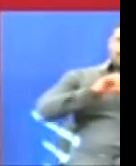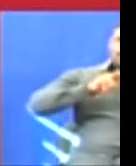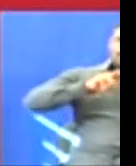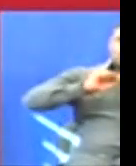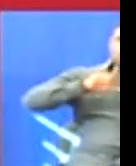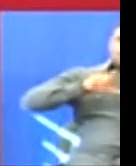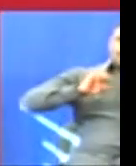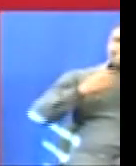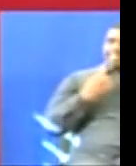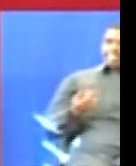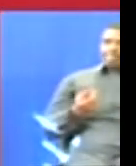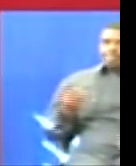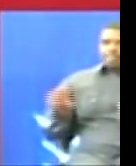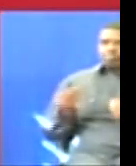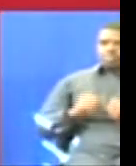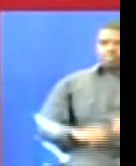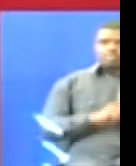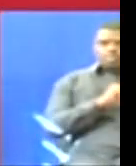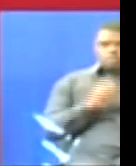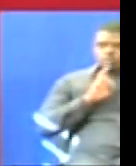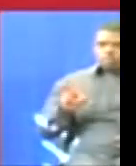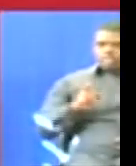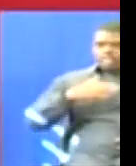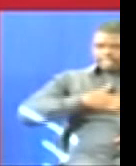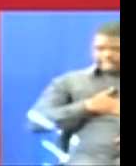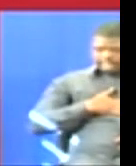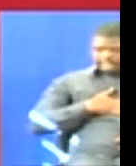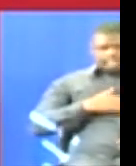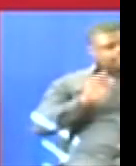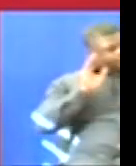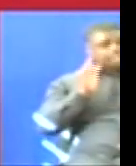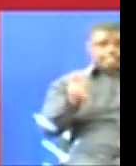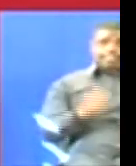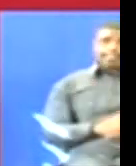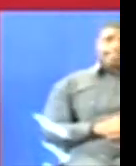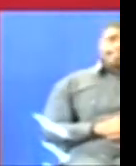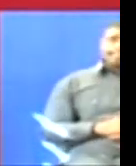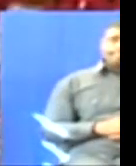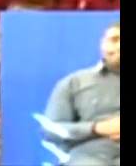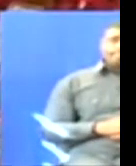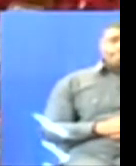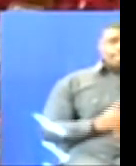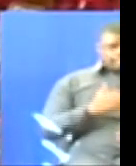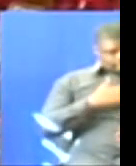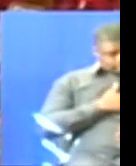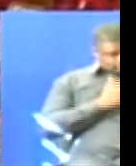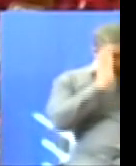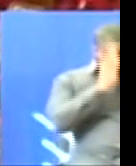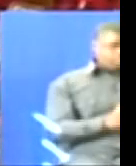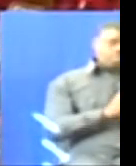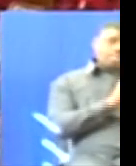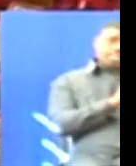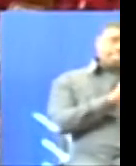kusema hayo machache, naunga mkono hoja. Asante sana kwa kusikiliza. Asante sana Mheshimiwa Mbaraka Kitona